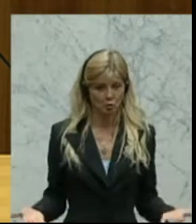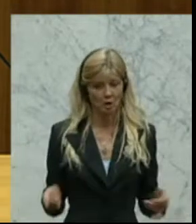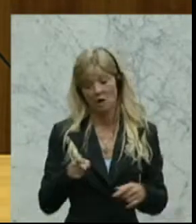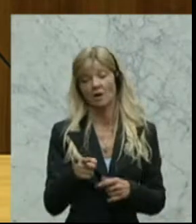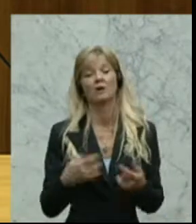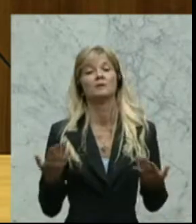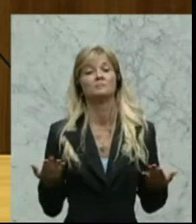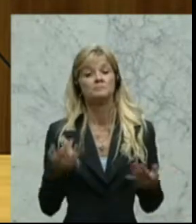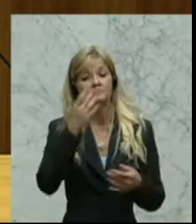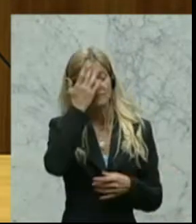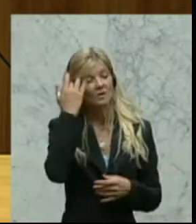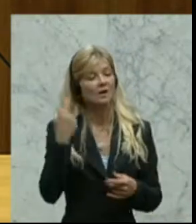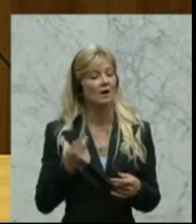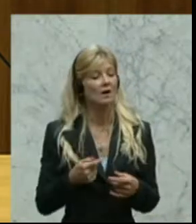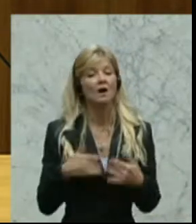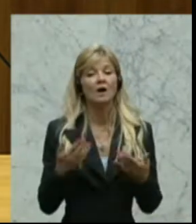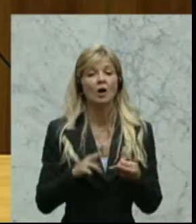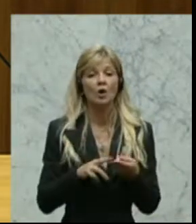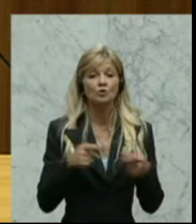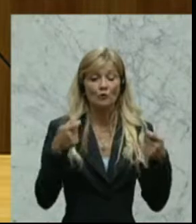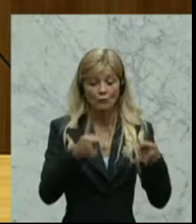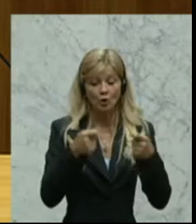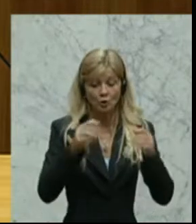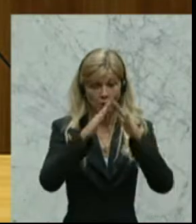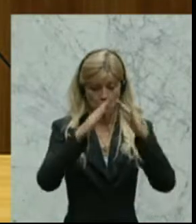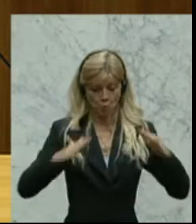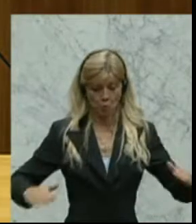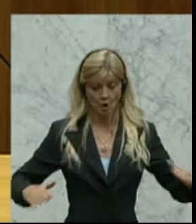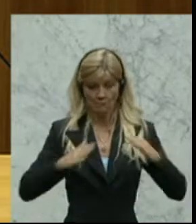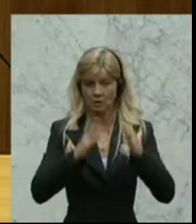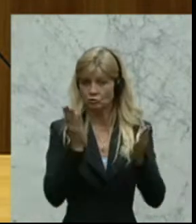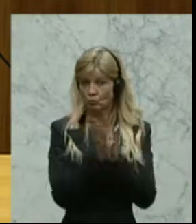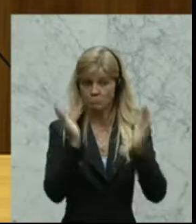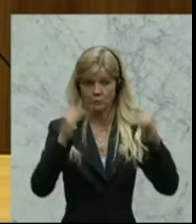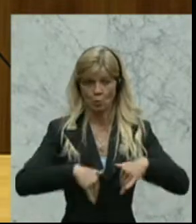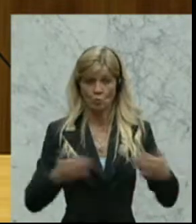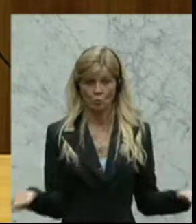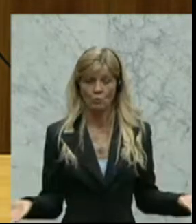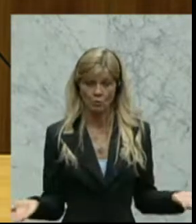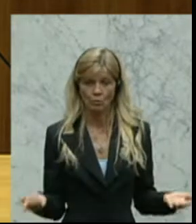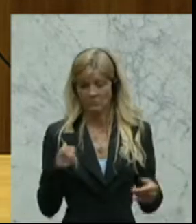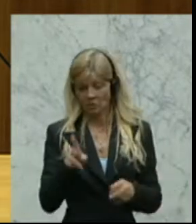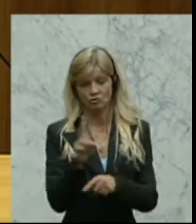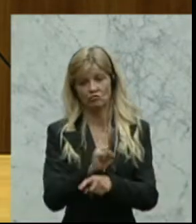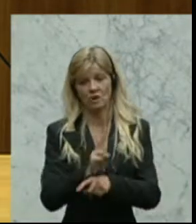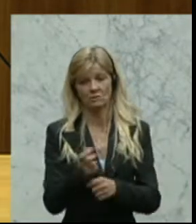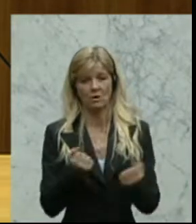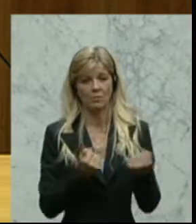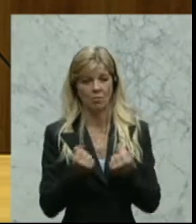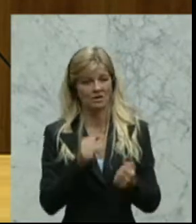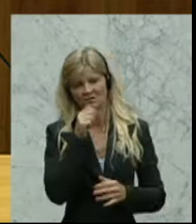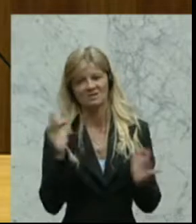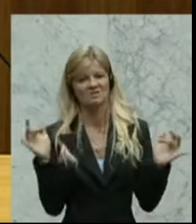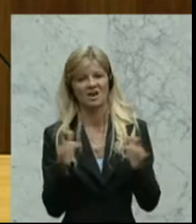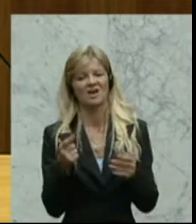eingesackt worden in Wirklichkeit. Das ist die wahre Schwindelpolitik, nicht eine Gegenfinanzierung durch Vermögenssteuern.